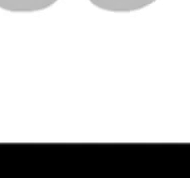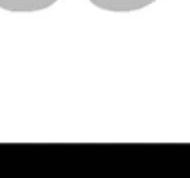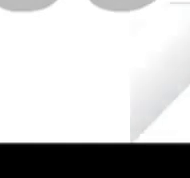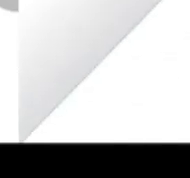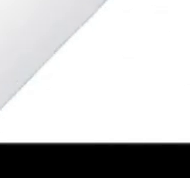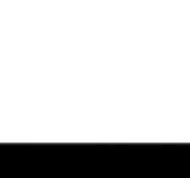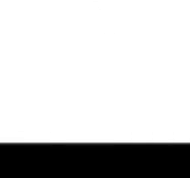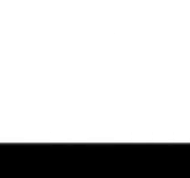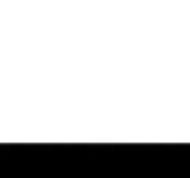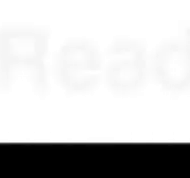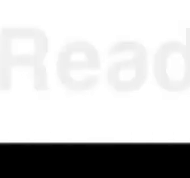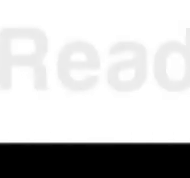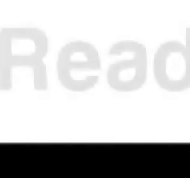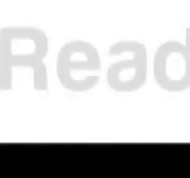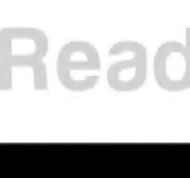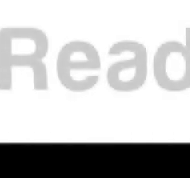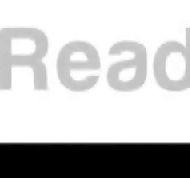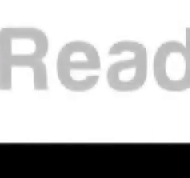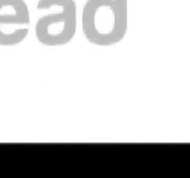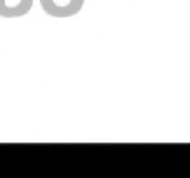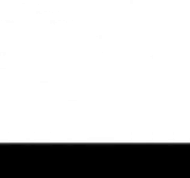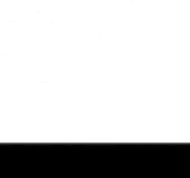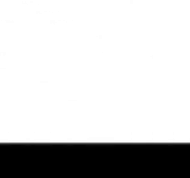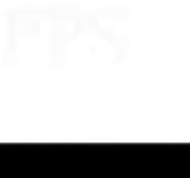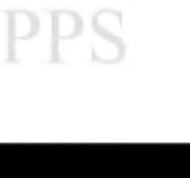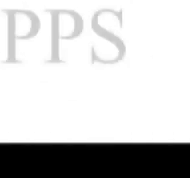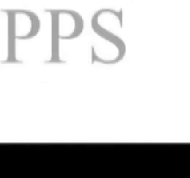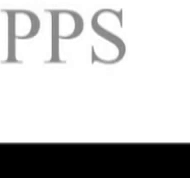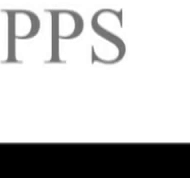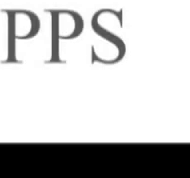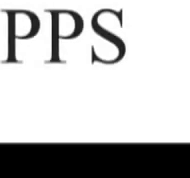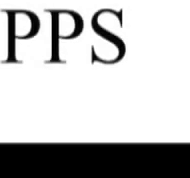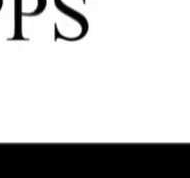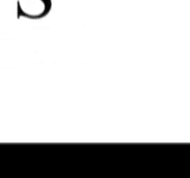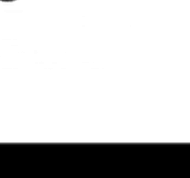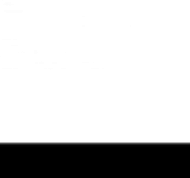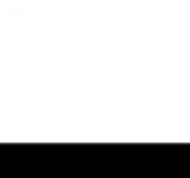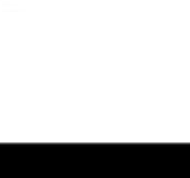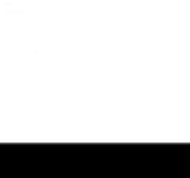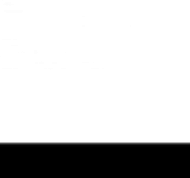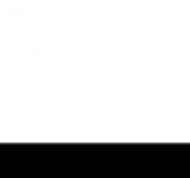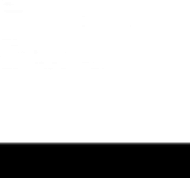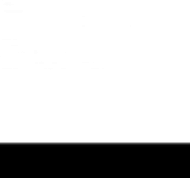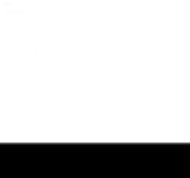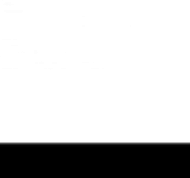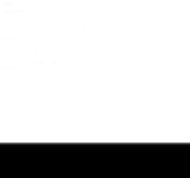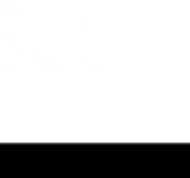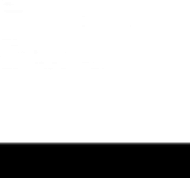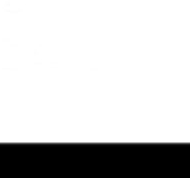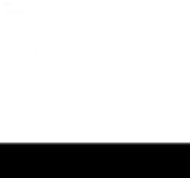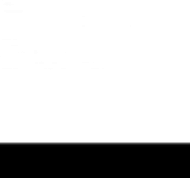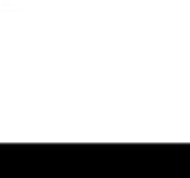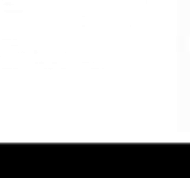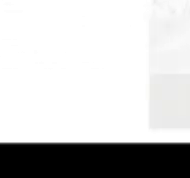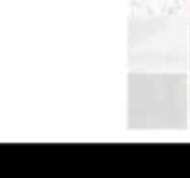iRead。iRead 係咩嚟？iRead 是一个公共出版服务。公共出版服